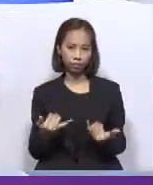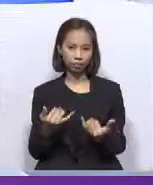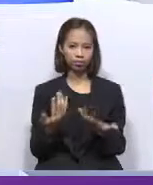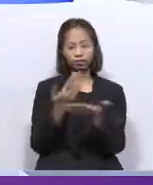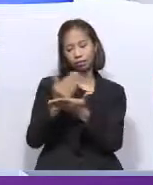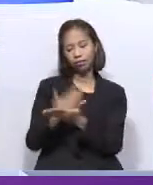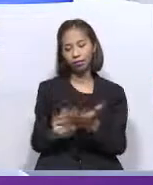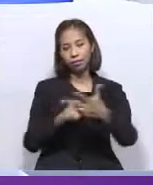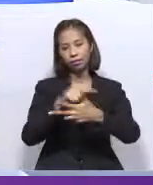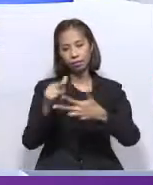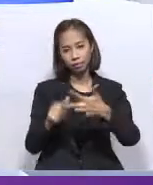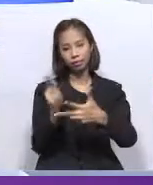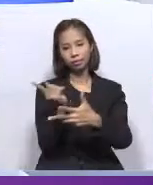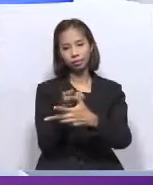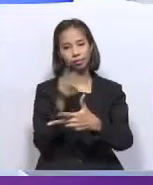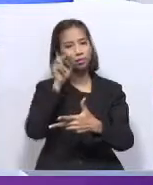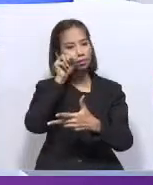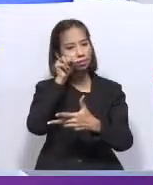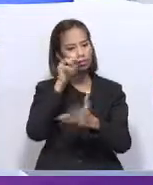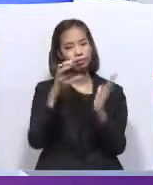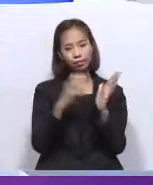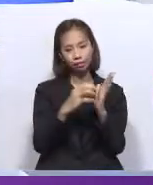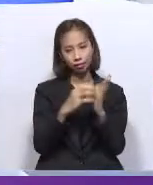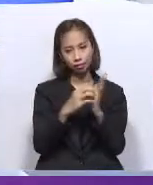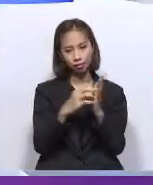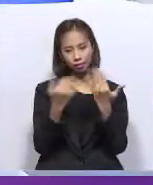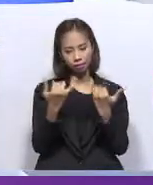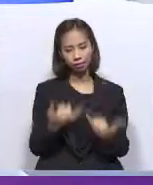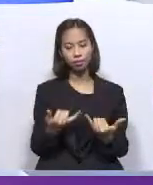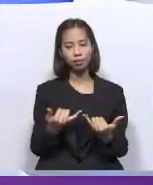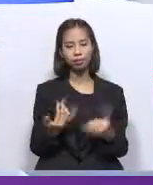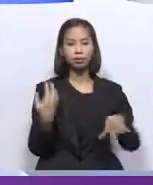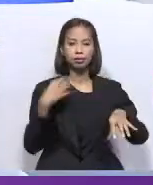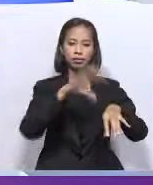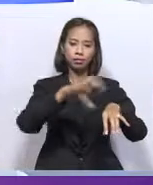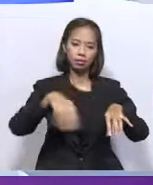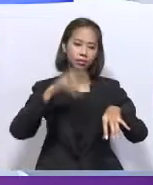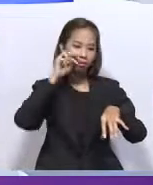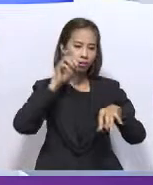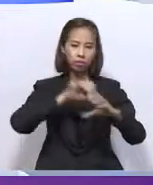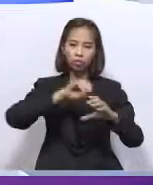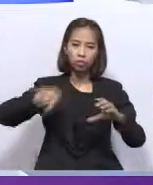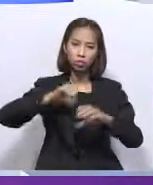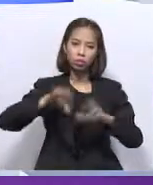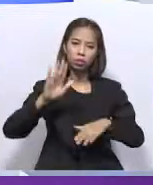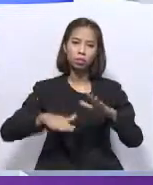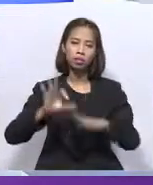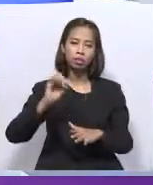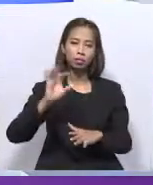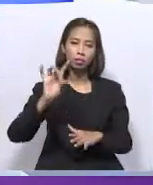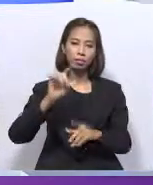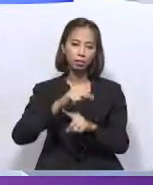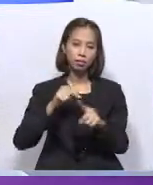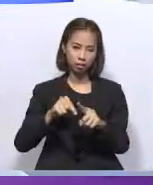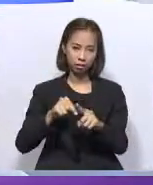เป็น3ส่วนด้วยกันน้ำสถานการณ์น้ำในพื้นที่ลุ่มภาคกลางนะคะก็ขณะนี้ก็มีการระบายไป98%แล้วจาก